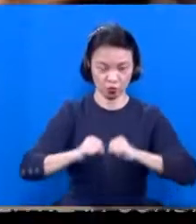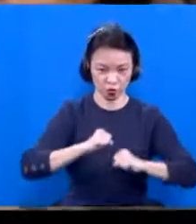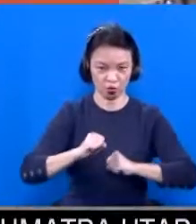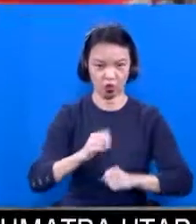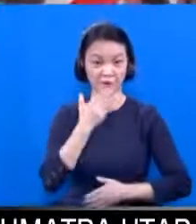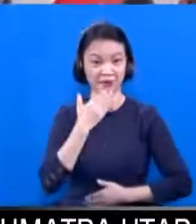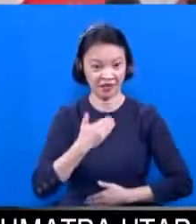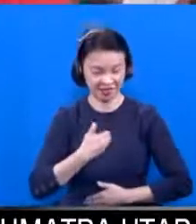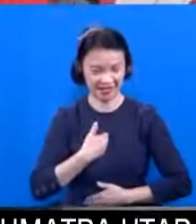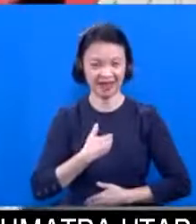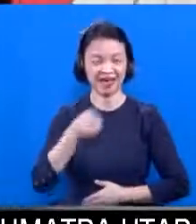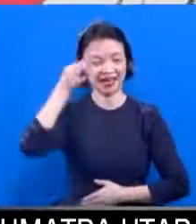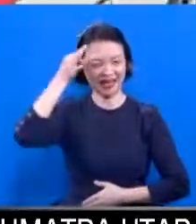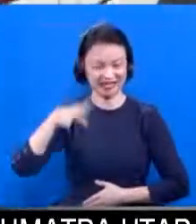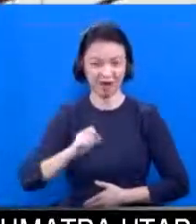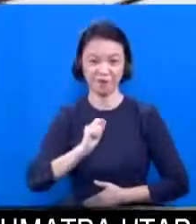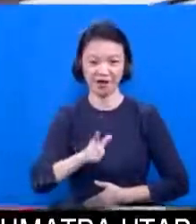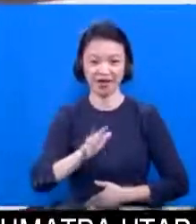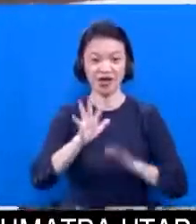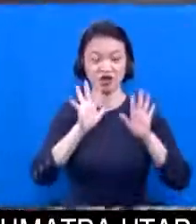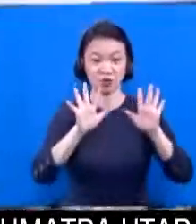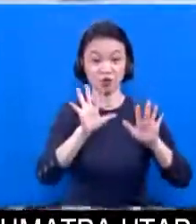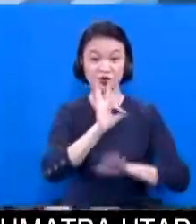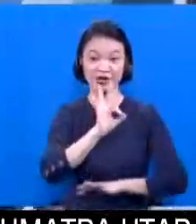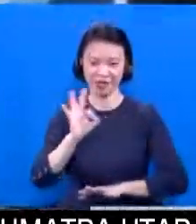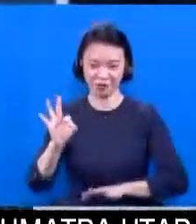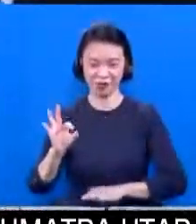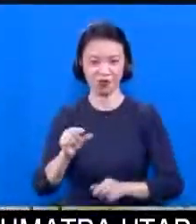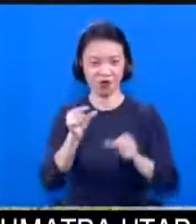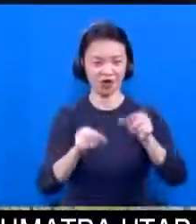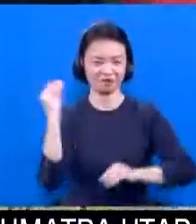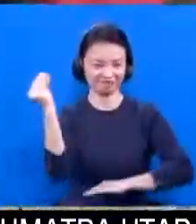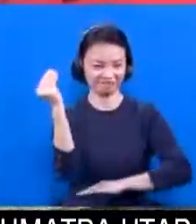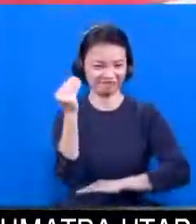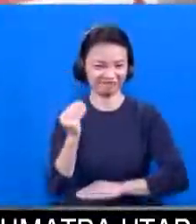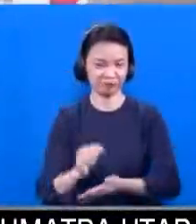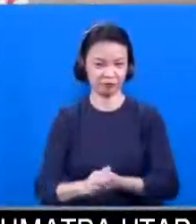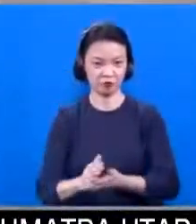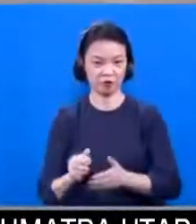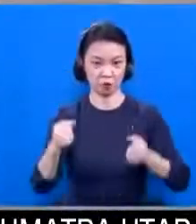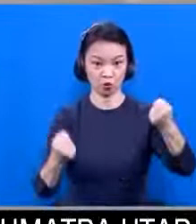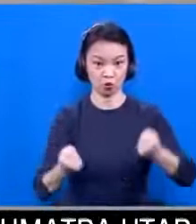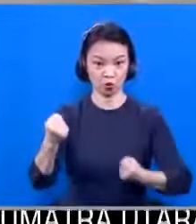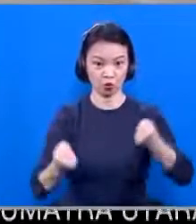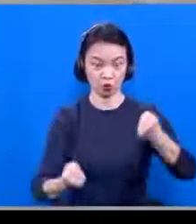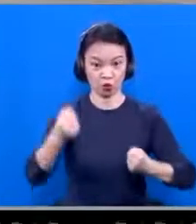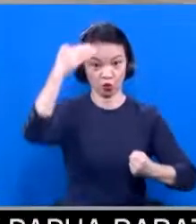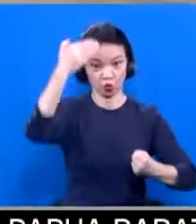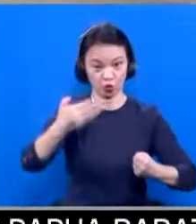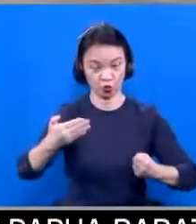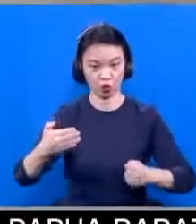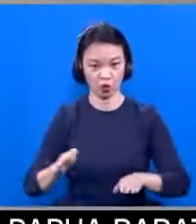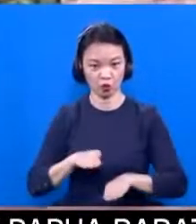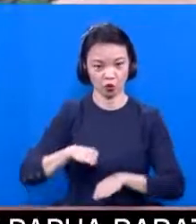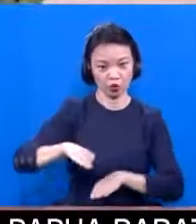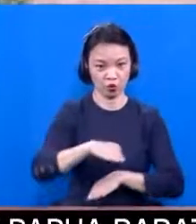desa. Dengan membayar Rp10.000, pengunjung akan diantar menggunakan bus pariwisata UMKM. Kendaraan modifikasi